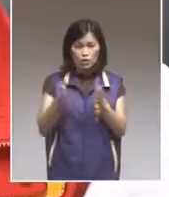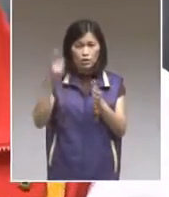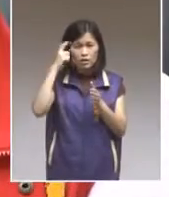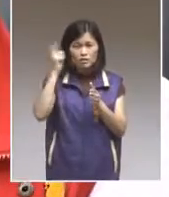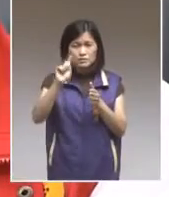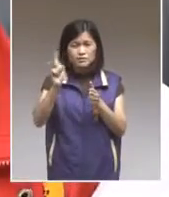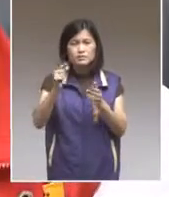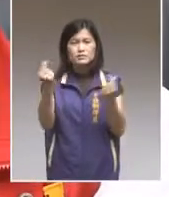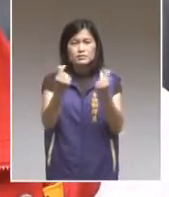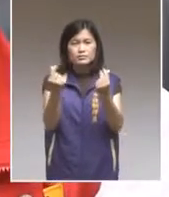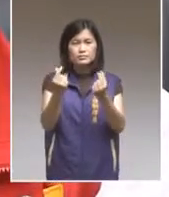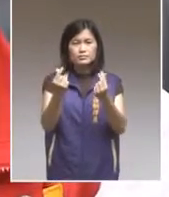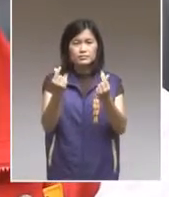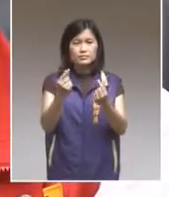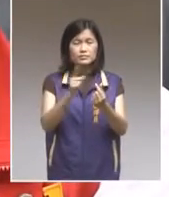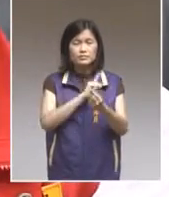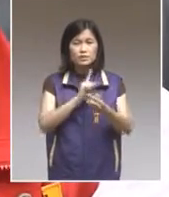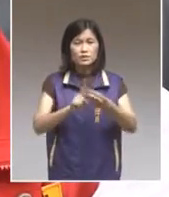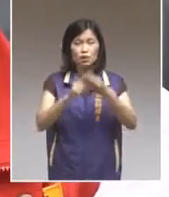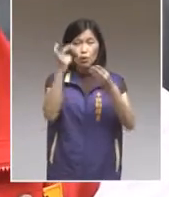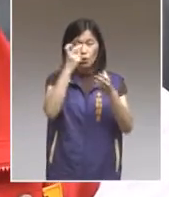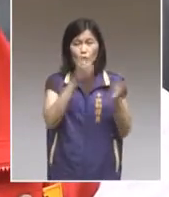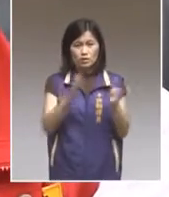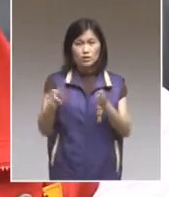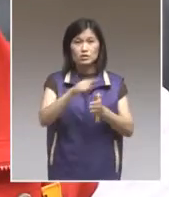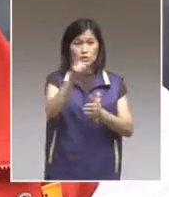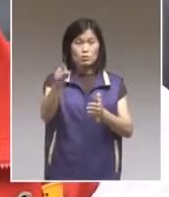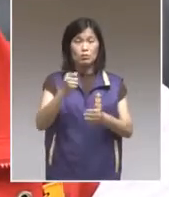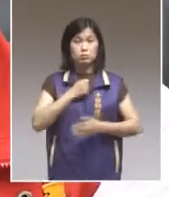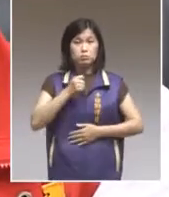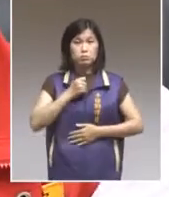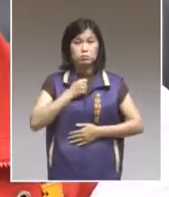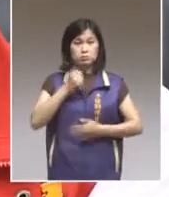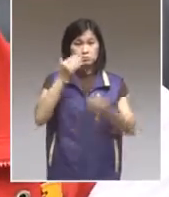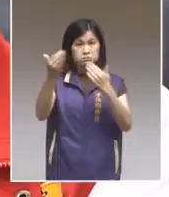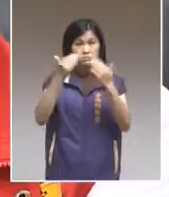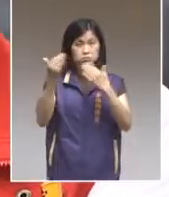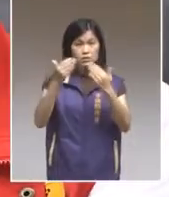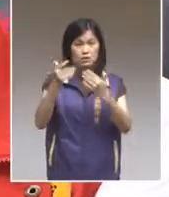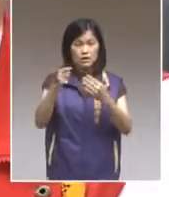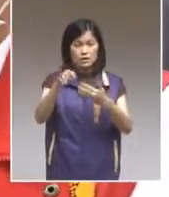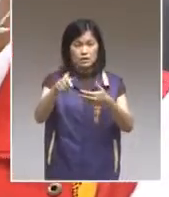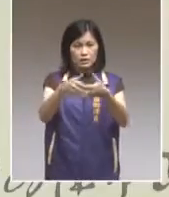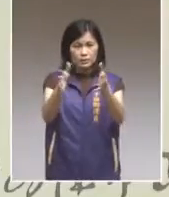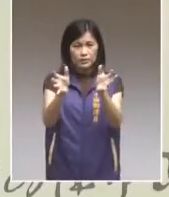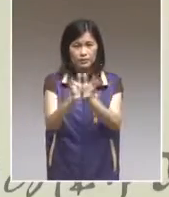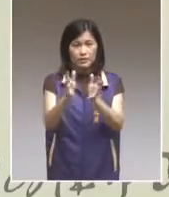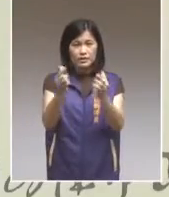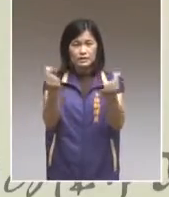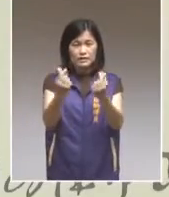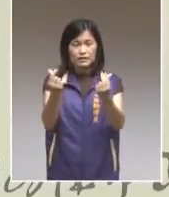乎在自主管理的部分各位都很清楚的，就是说这个部分